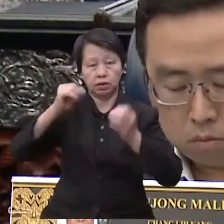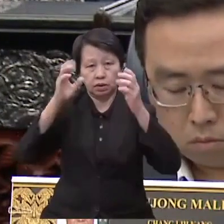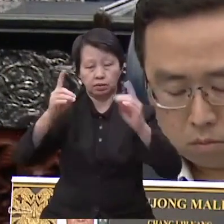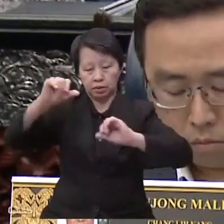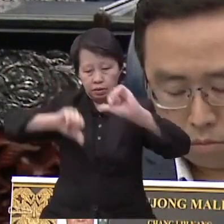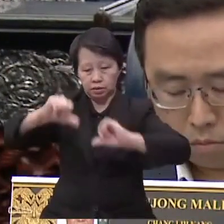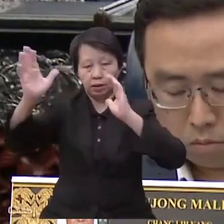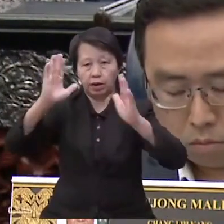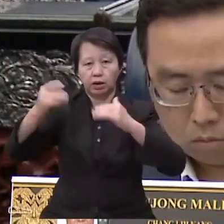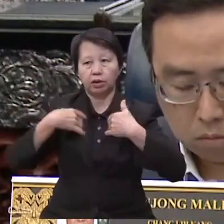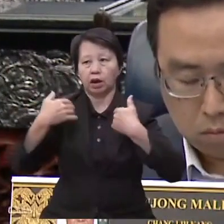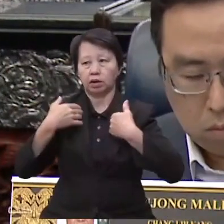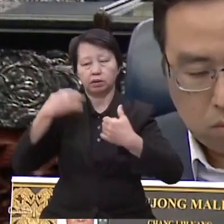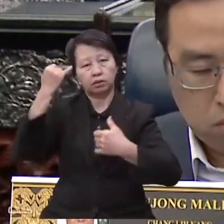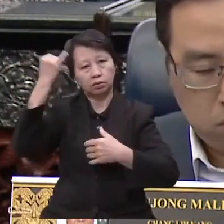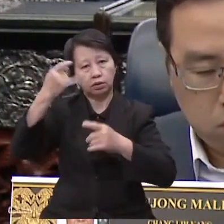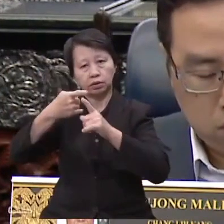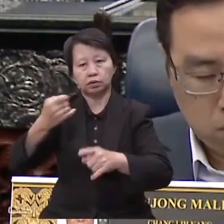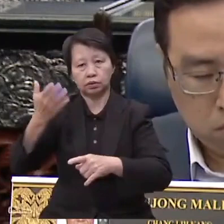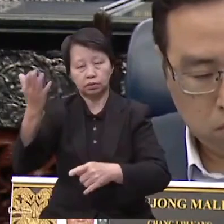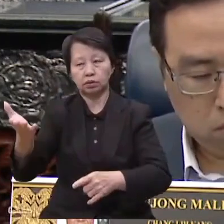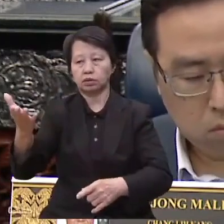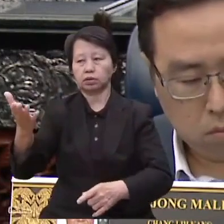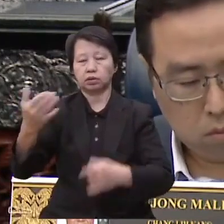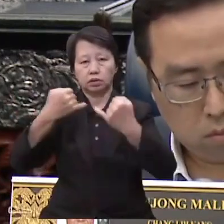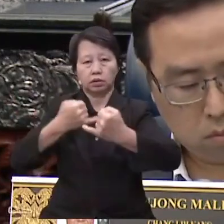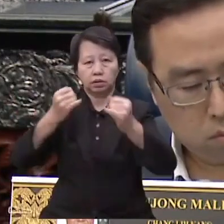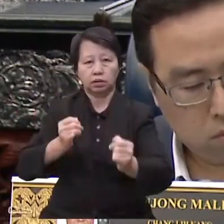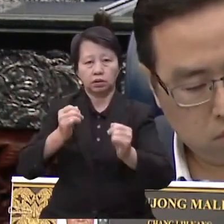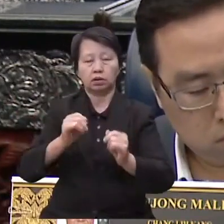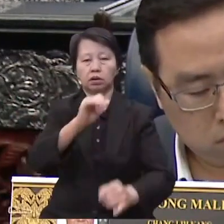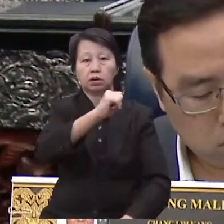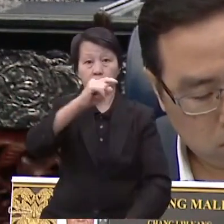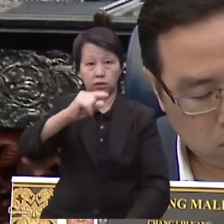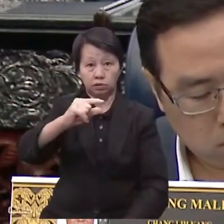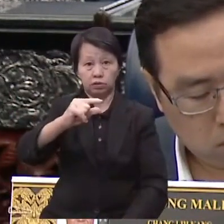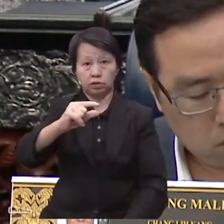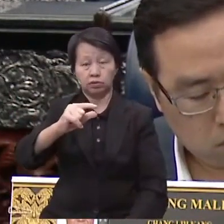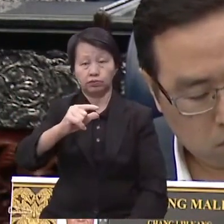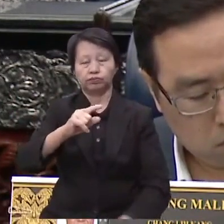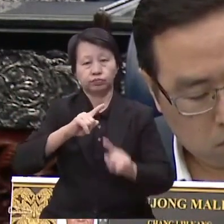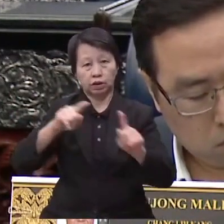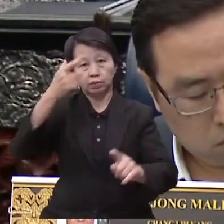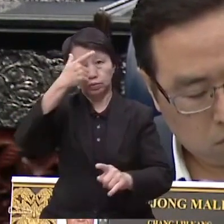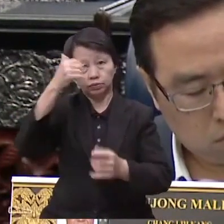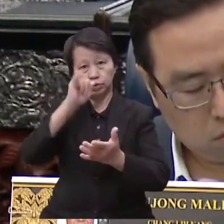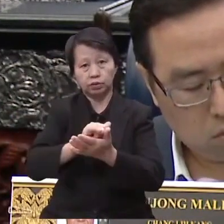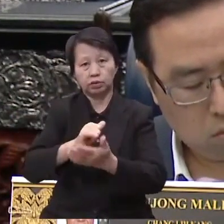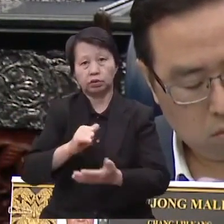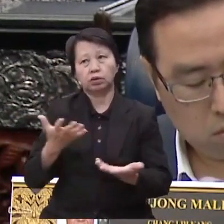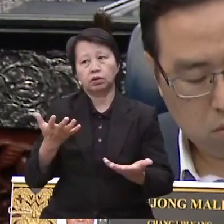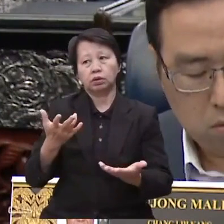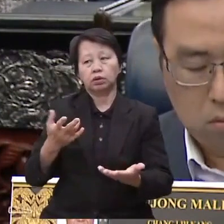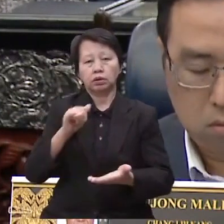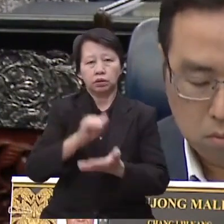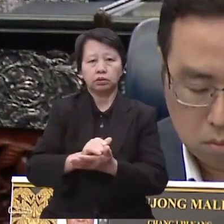Malaysia saya juga dengar pandangan daripada jabatan peguam negara tapi sebab itu yang kita antara